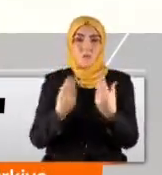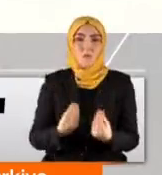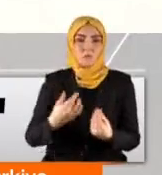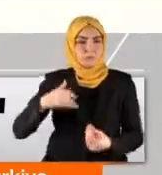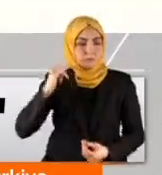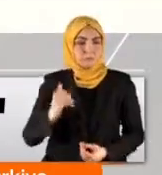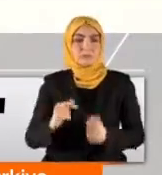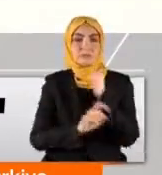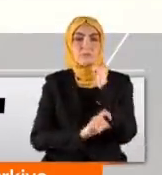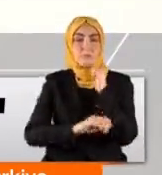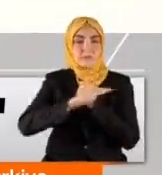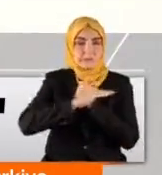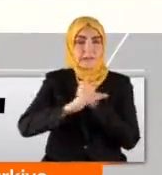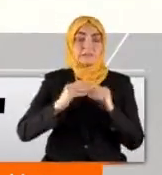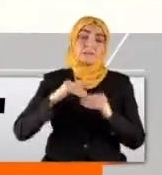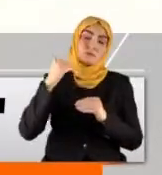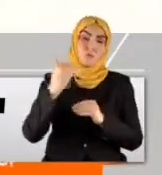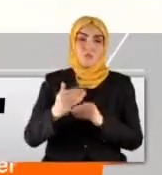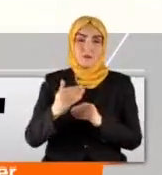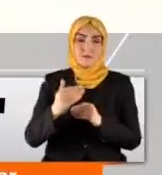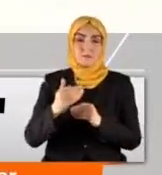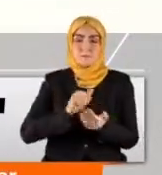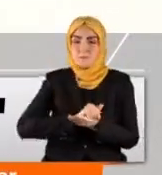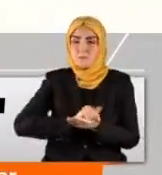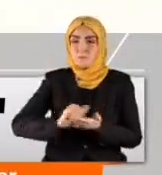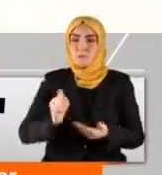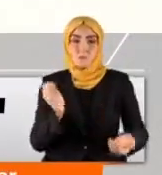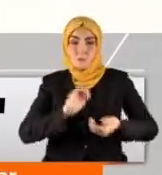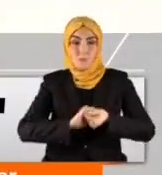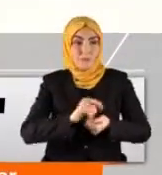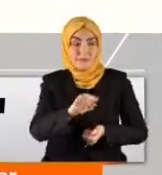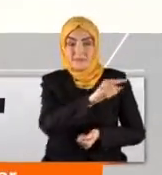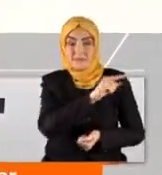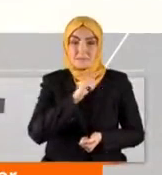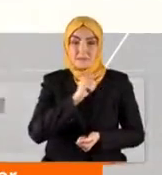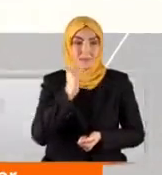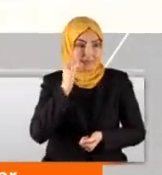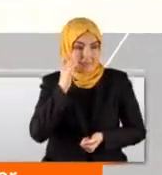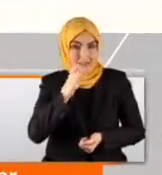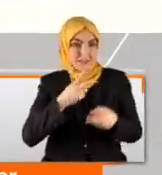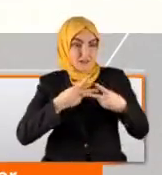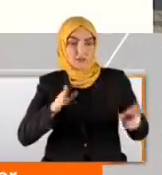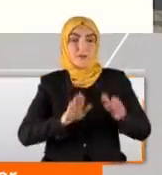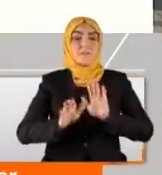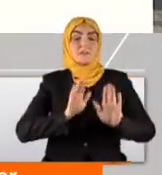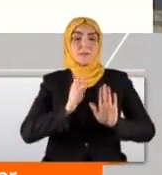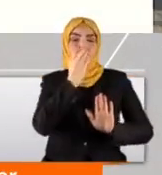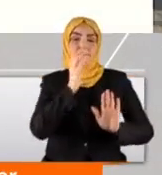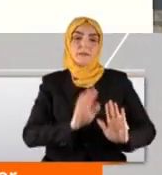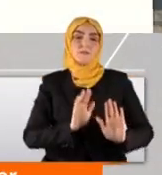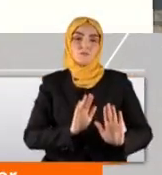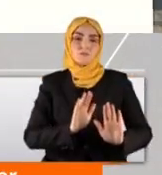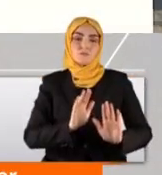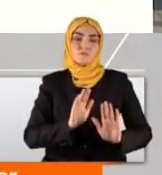kalleş terör saldırısı sonrasında tüm müttefiklerimizden net bir tutum bekliyoruz. Ne